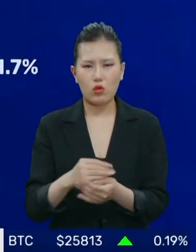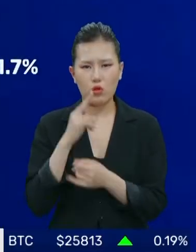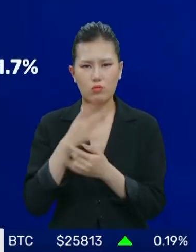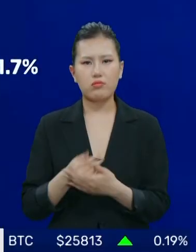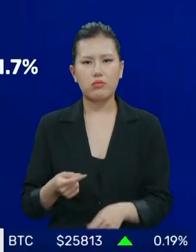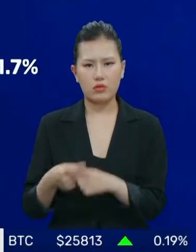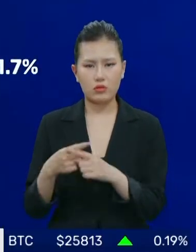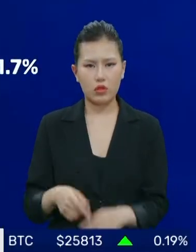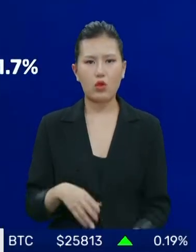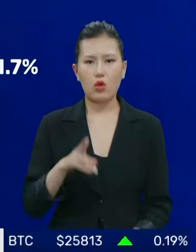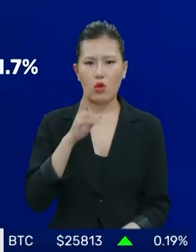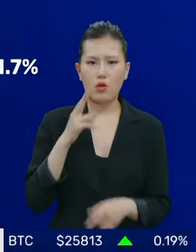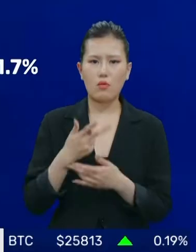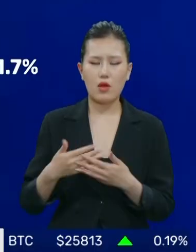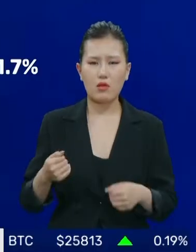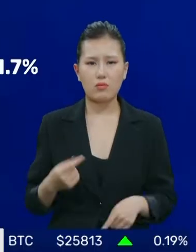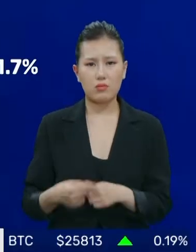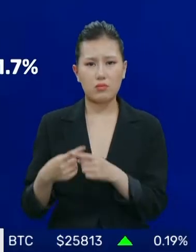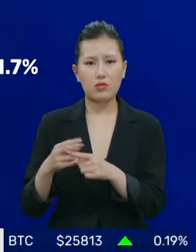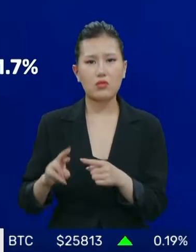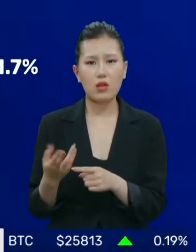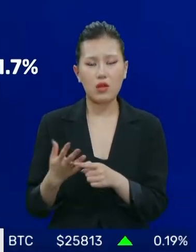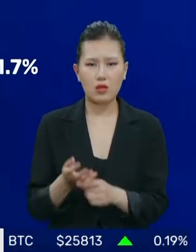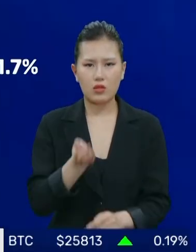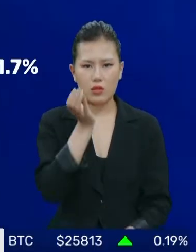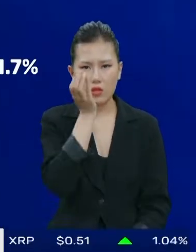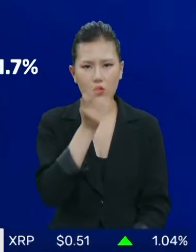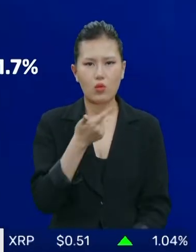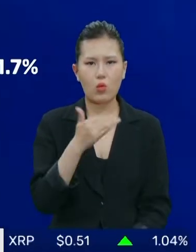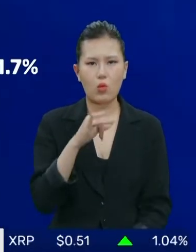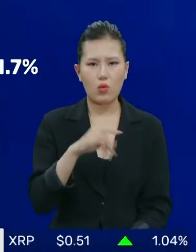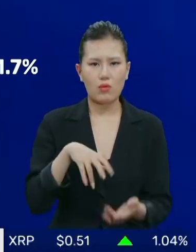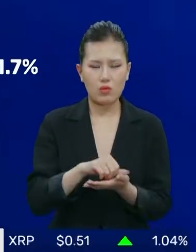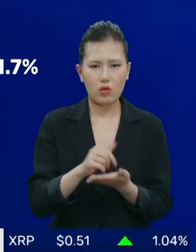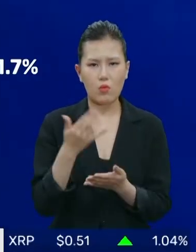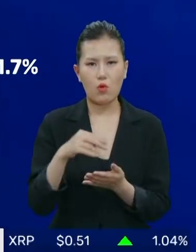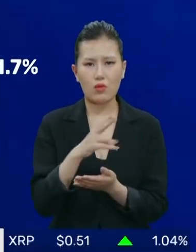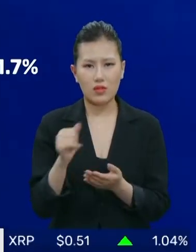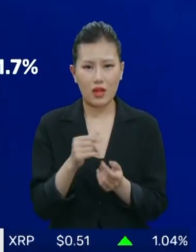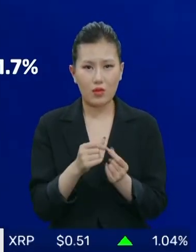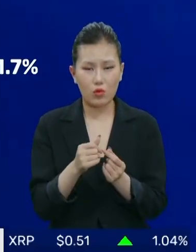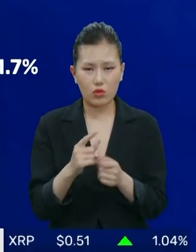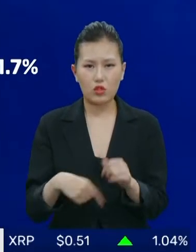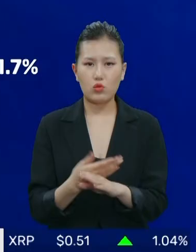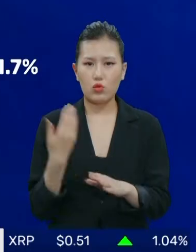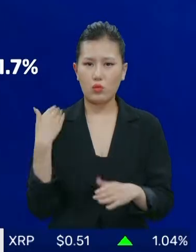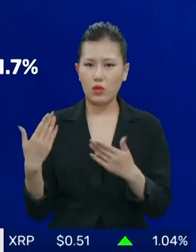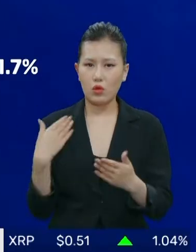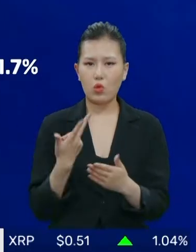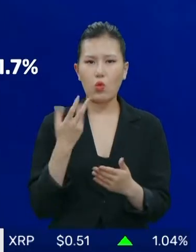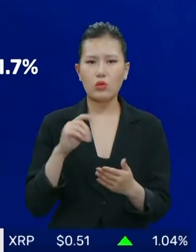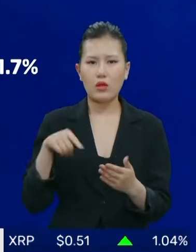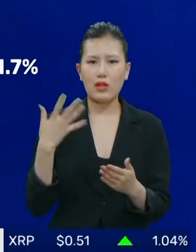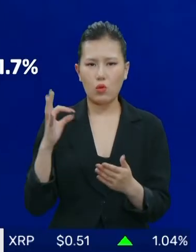Инфляц өсөхөд нөлөөлсөн голлох бараа бүтээгдэхүүний задрагааг харуул талах гурил будааны үнжилийн өмнөхөөс 30.5% өссөн байна. Энэ нь